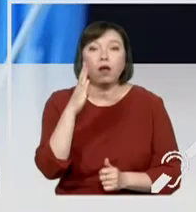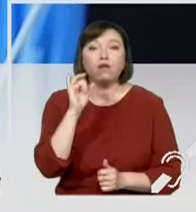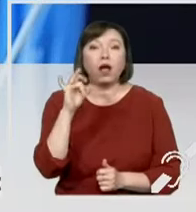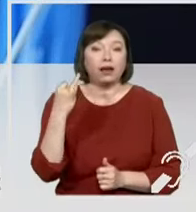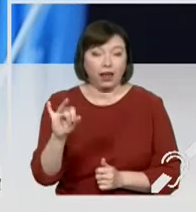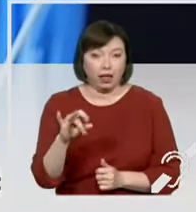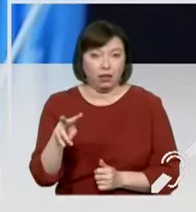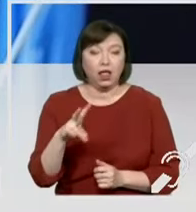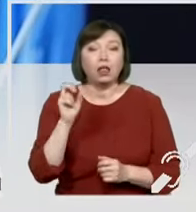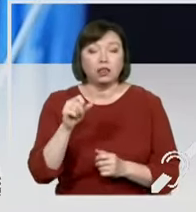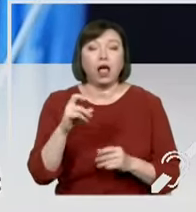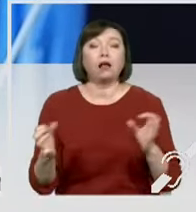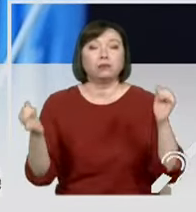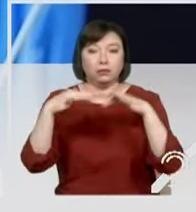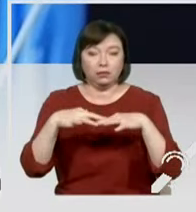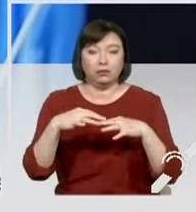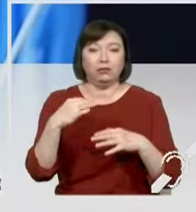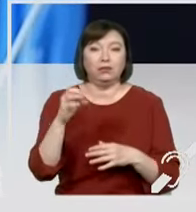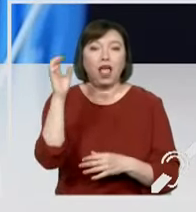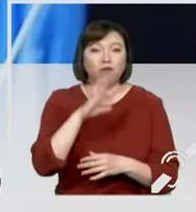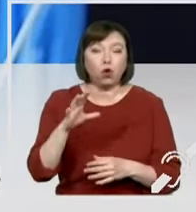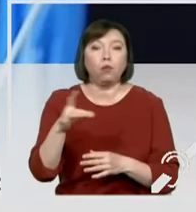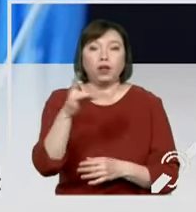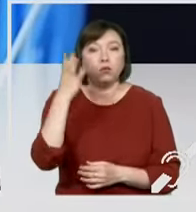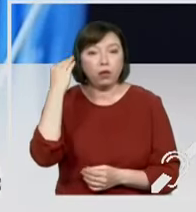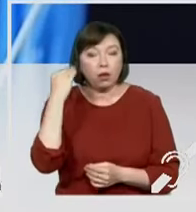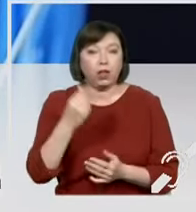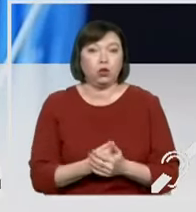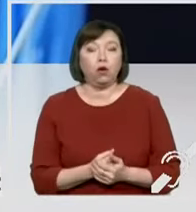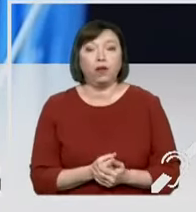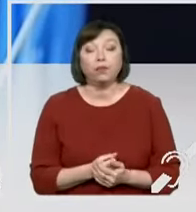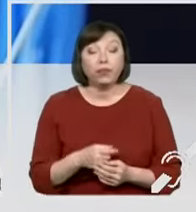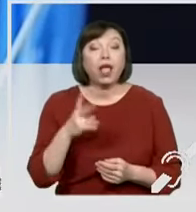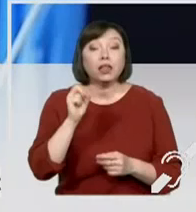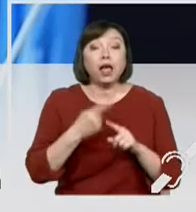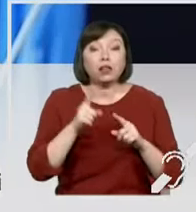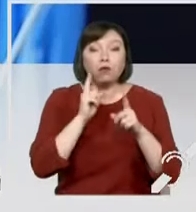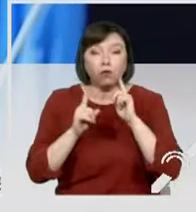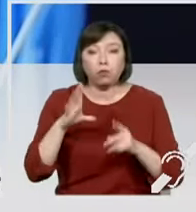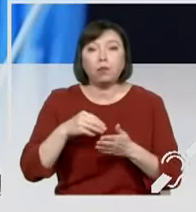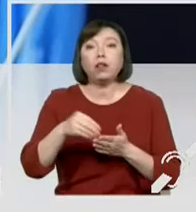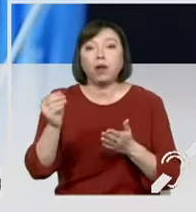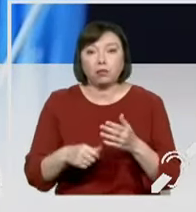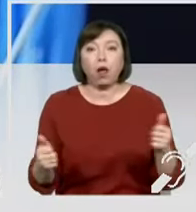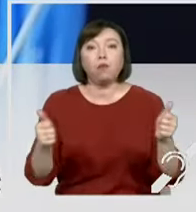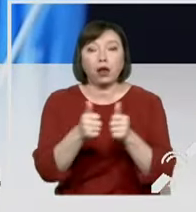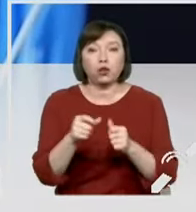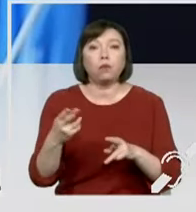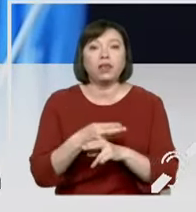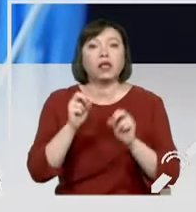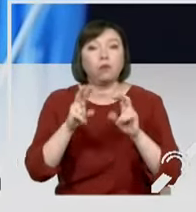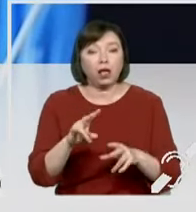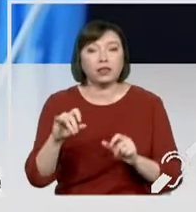la reuniunea Consiliului de Asociere, Uniunea Europeană, Republica Moldova. La forum a mai fost semnat parteneriatul de securitate